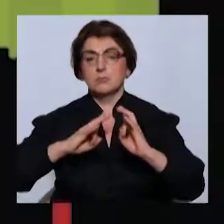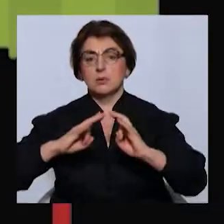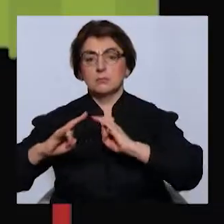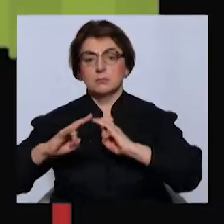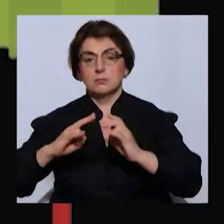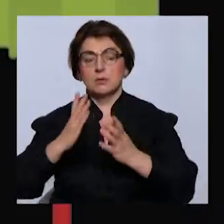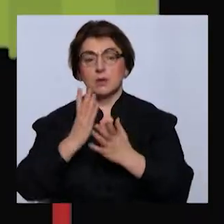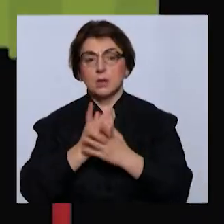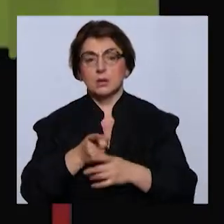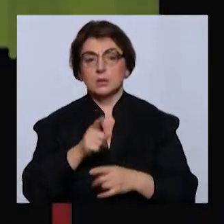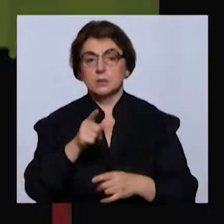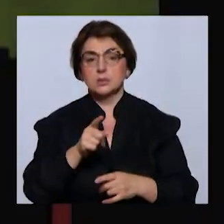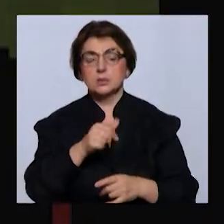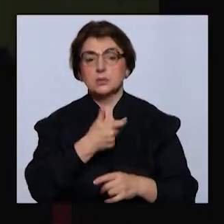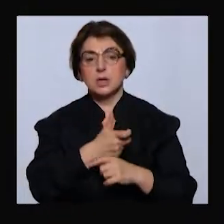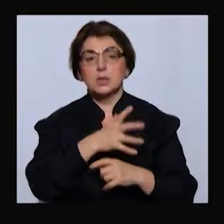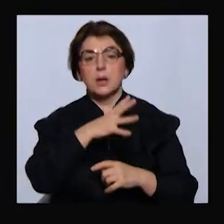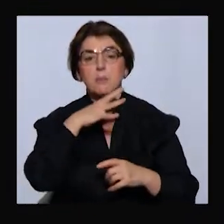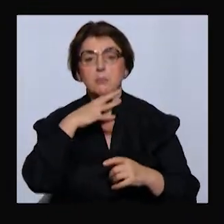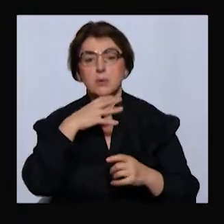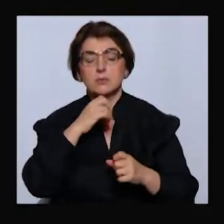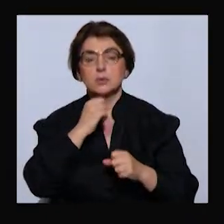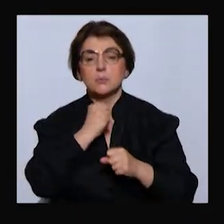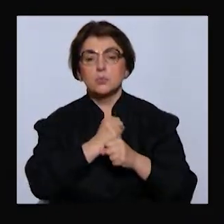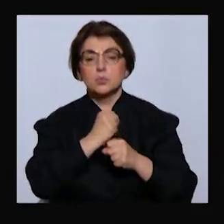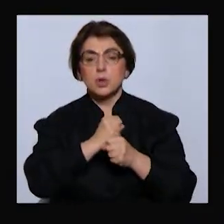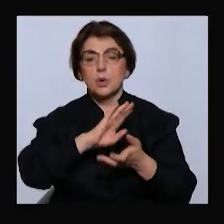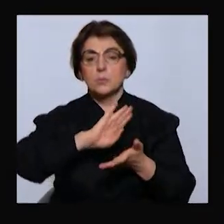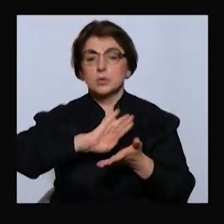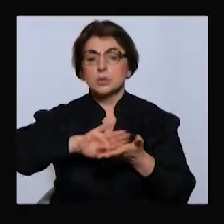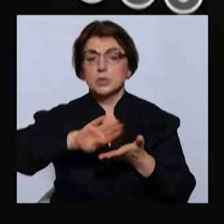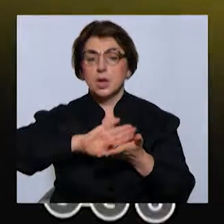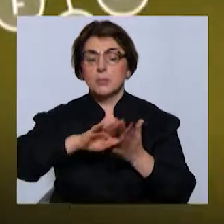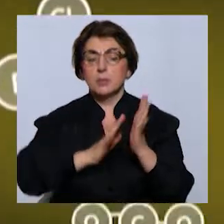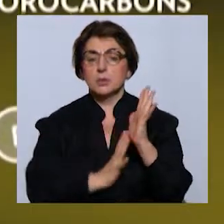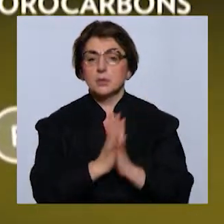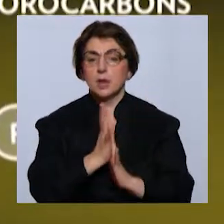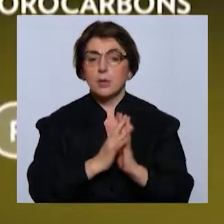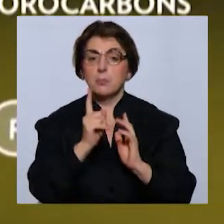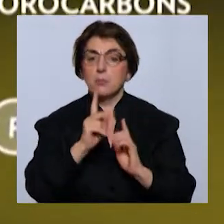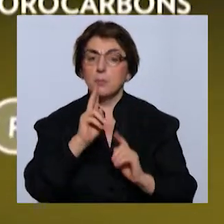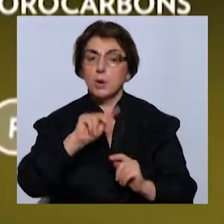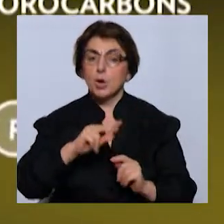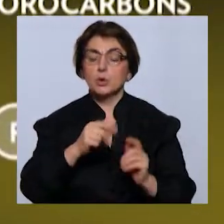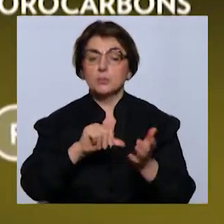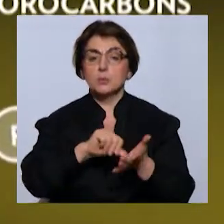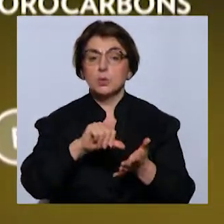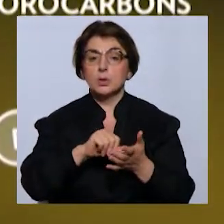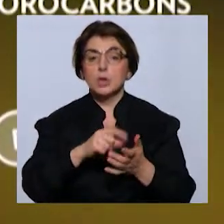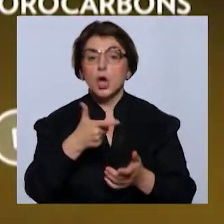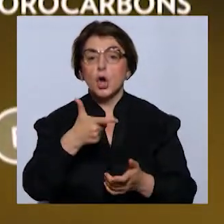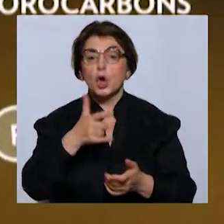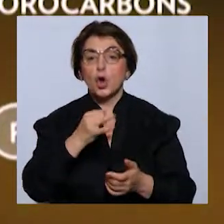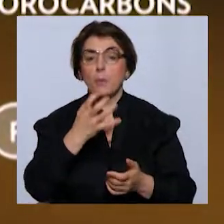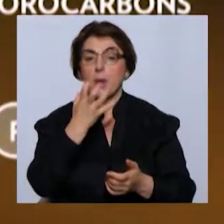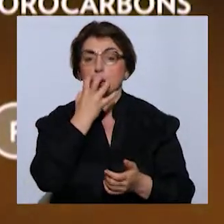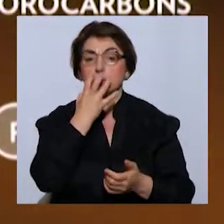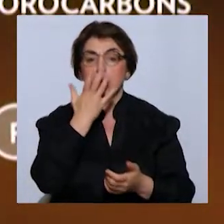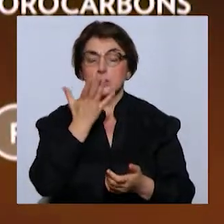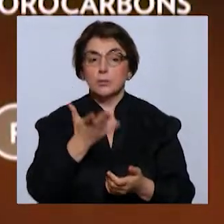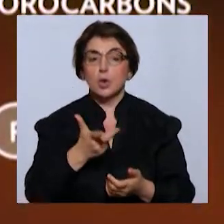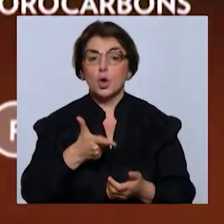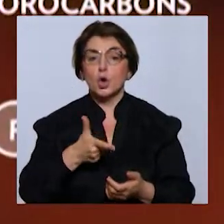მხრივ, რომ ისინი დიდი რაოდენობით გამოიმუშავებენ ჟანგბადს, მაგრამ მეორე მხრივ ის მონაწილეობს გლობალურ დათბობაში.